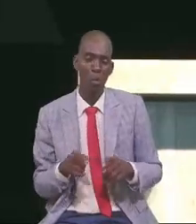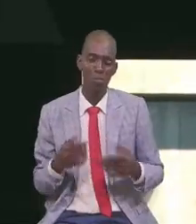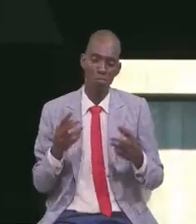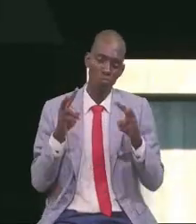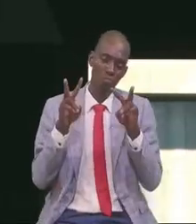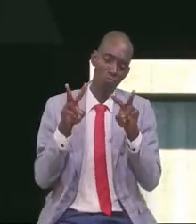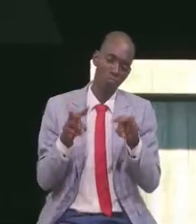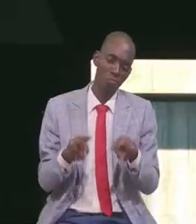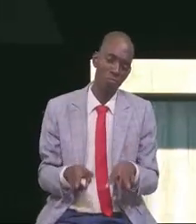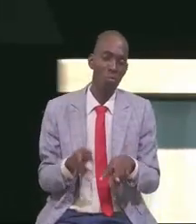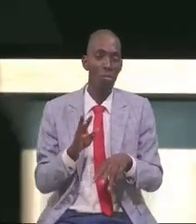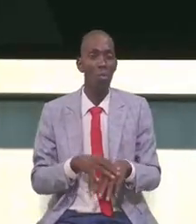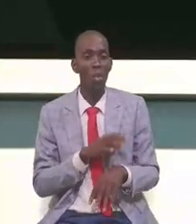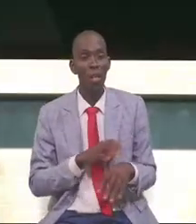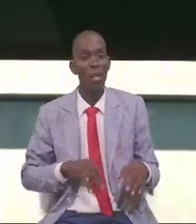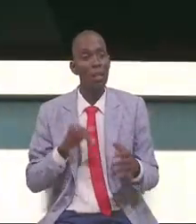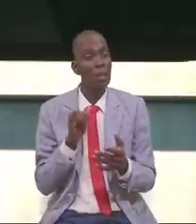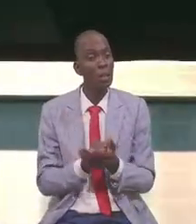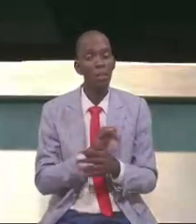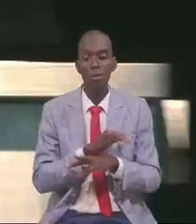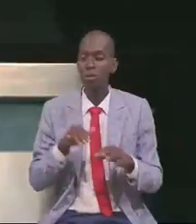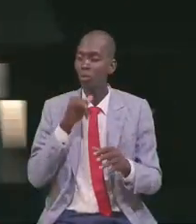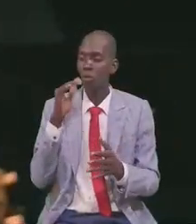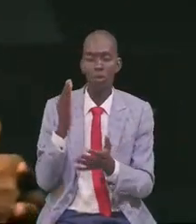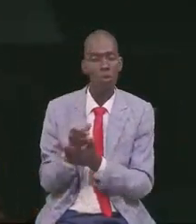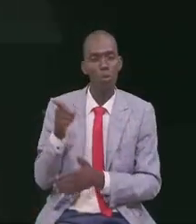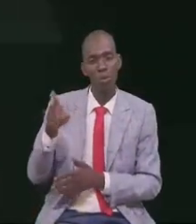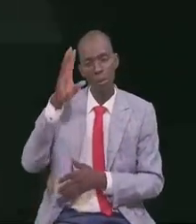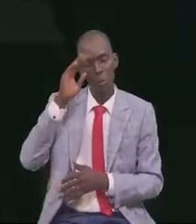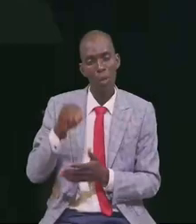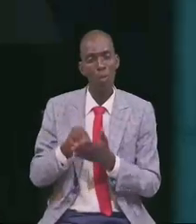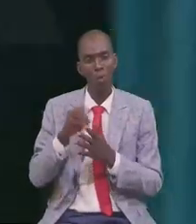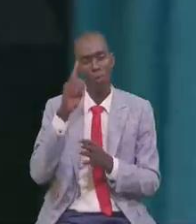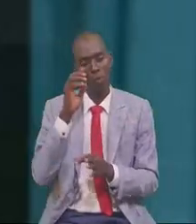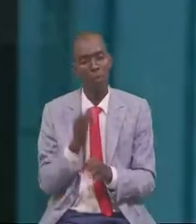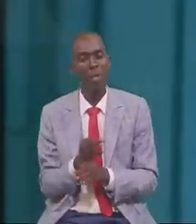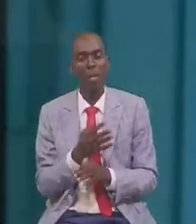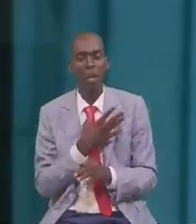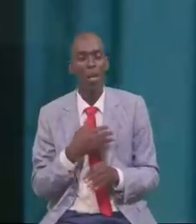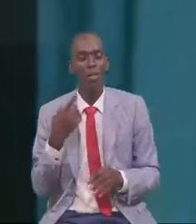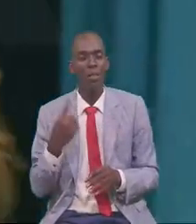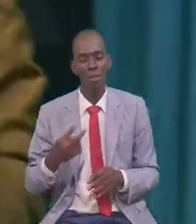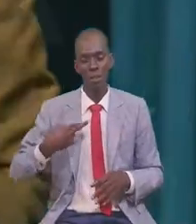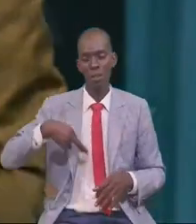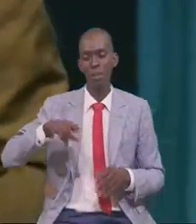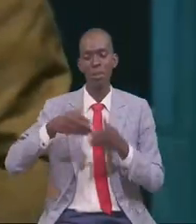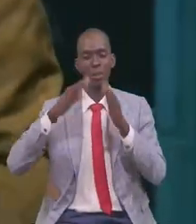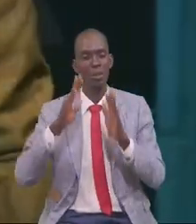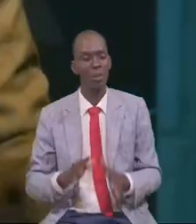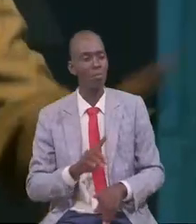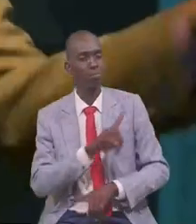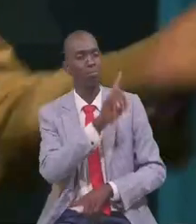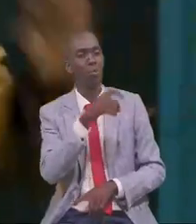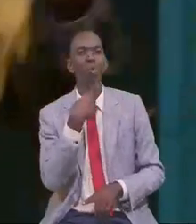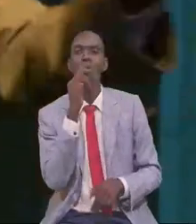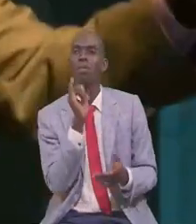cela ne l'a pas dérangé sa foi. Et les pharisiens qui étaient là, posant des questions, c'est qui celui-là?